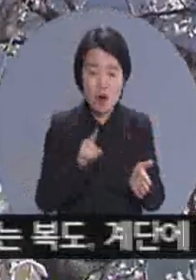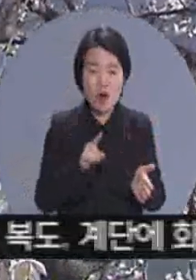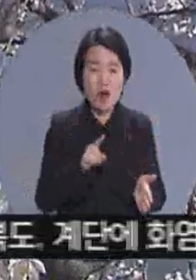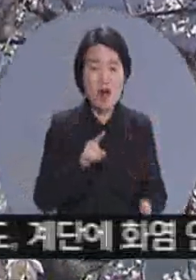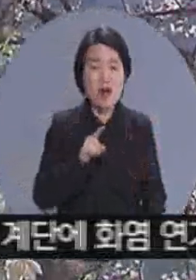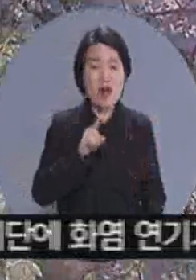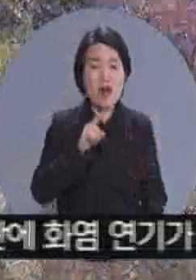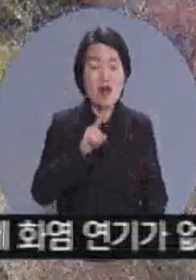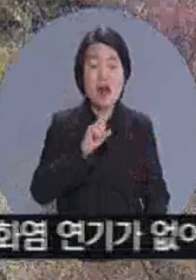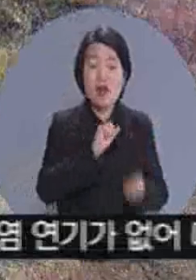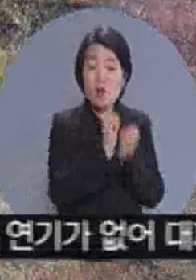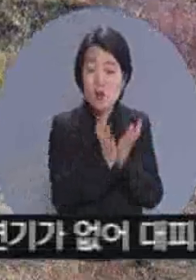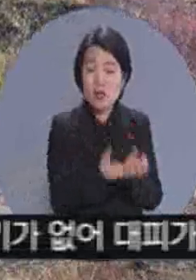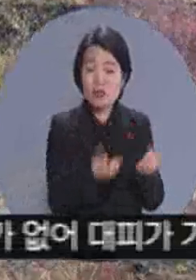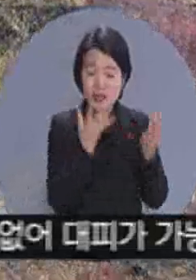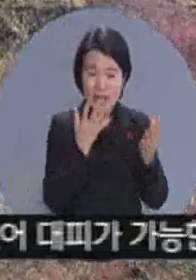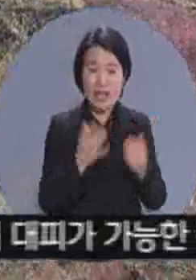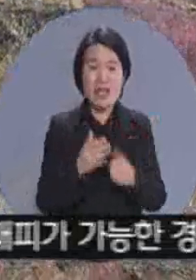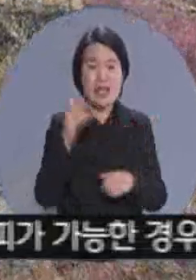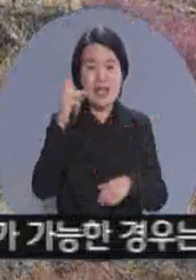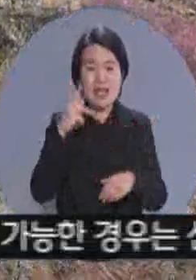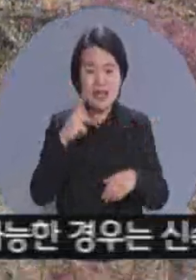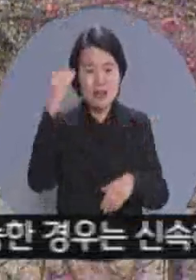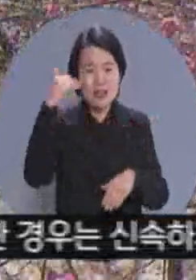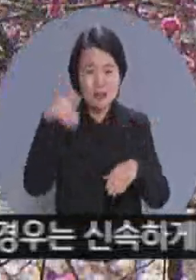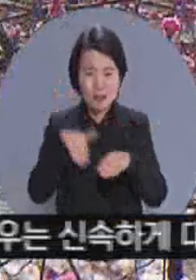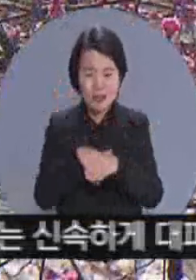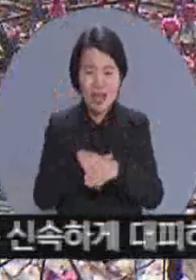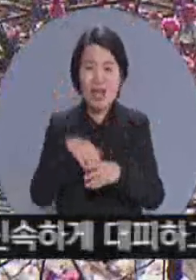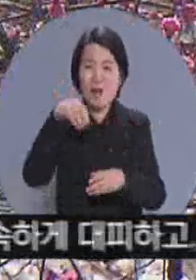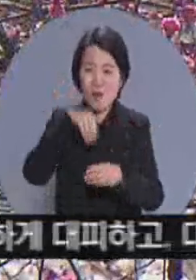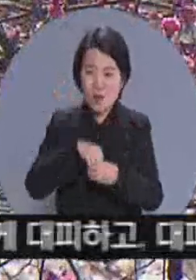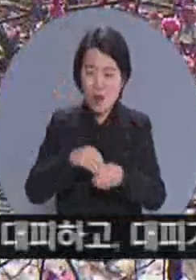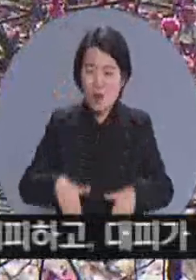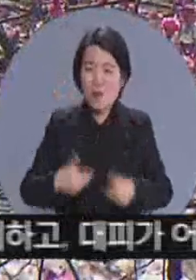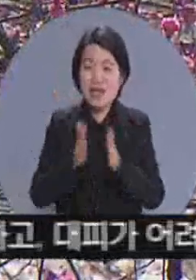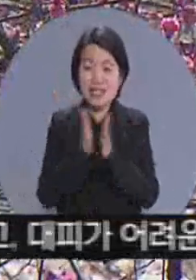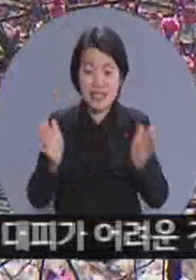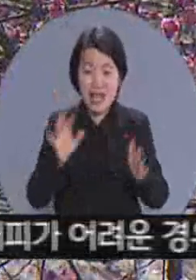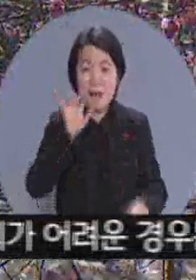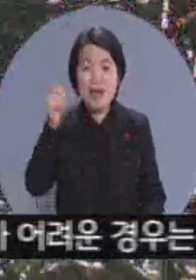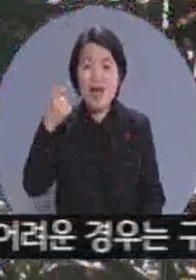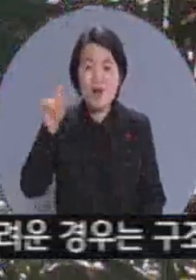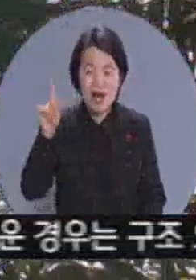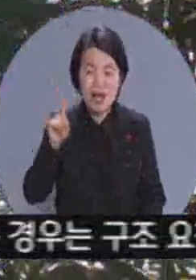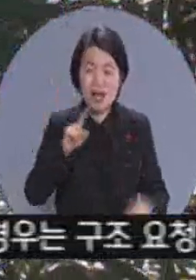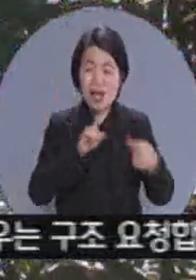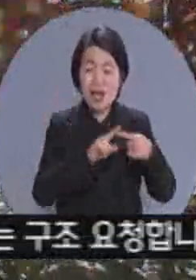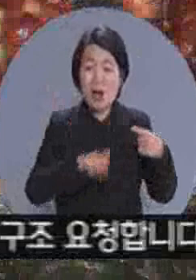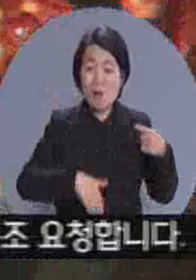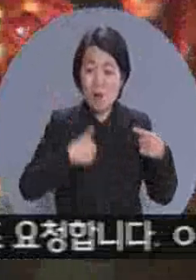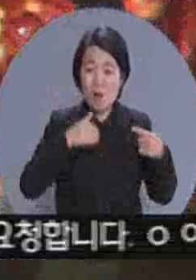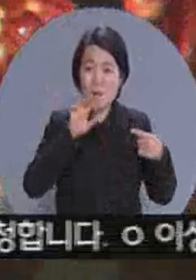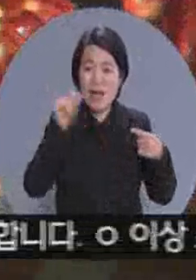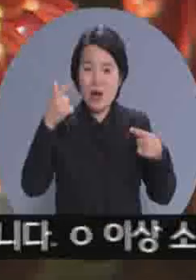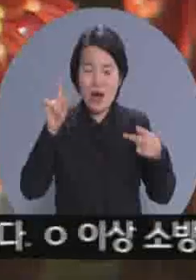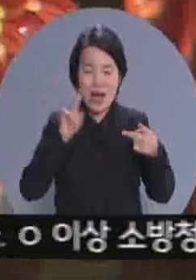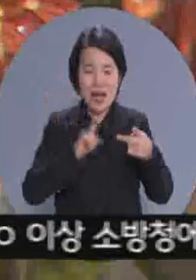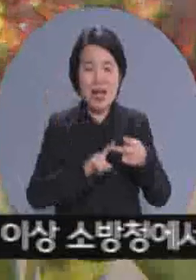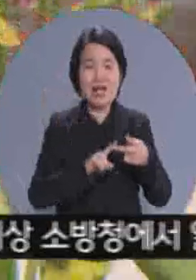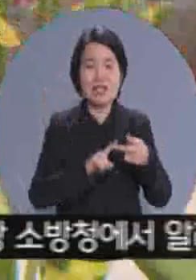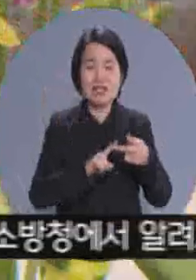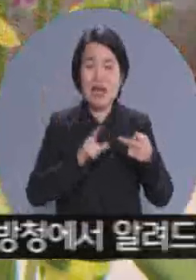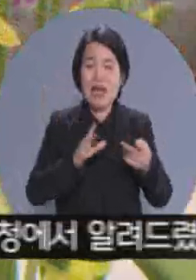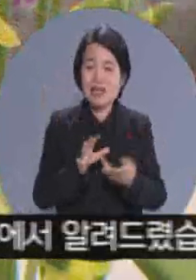K 문화를 담다 봄의 서막 매화 광양시는 봄 매화를 시작으로 여름 대나무 가을국화